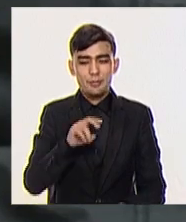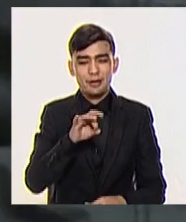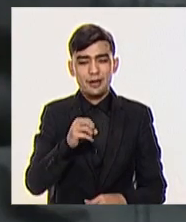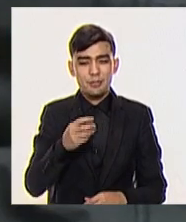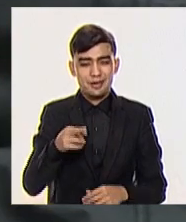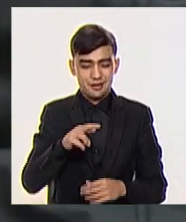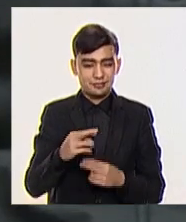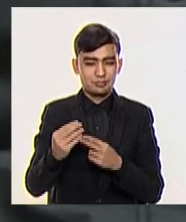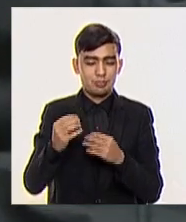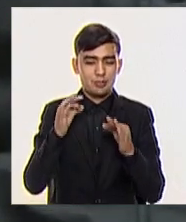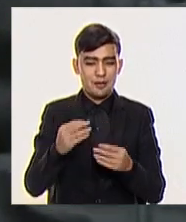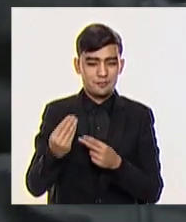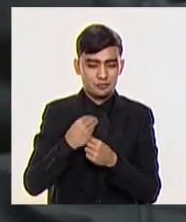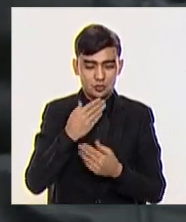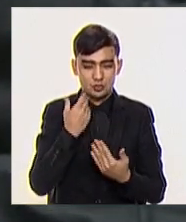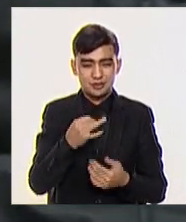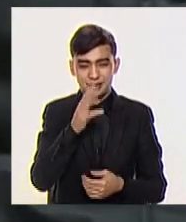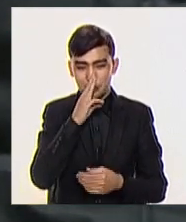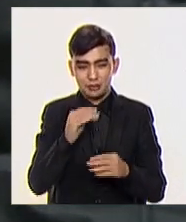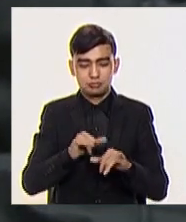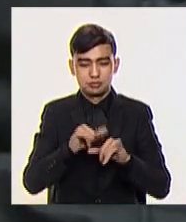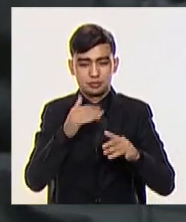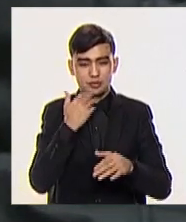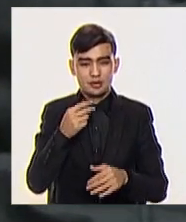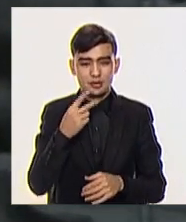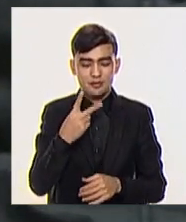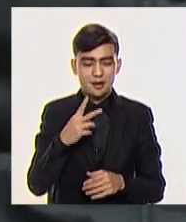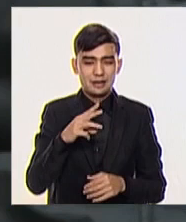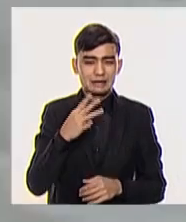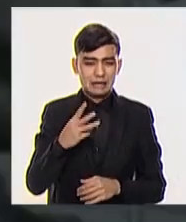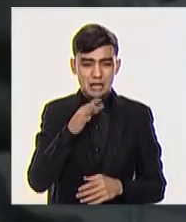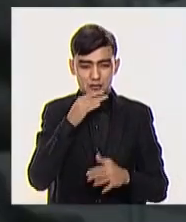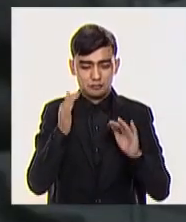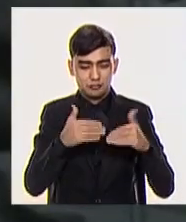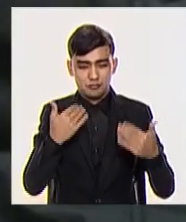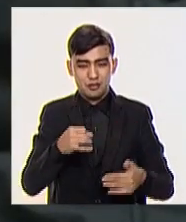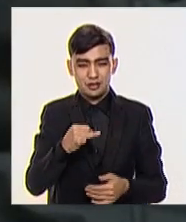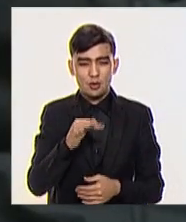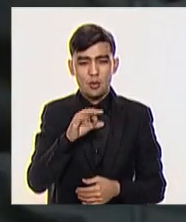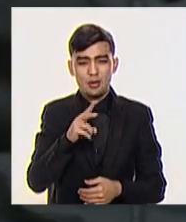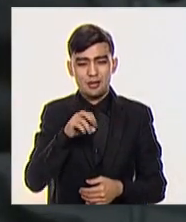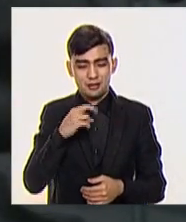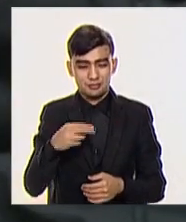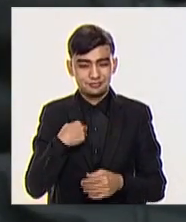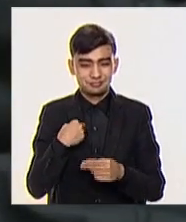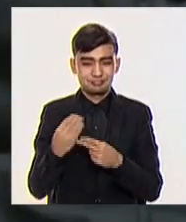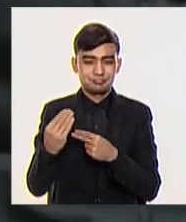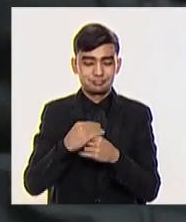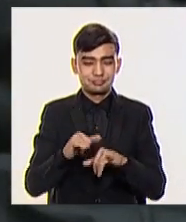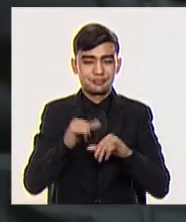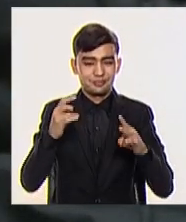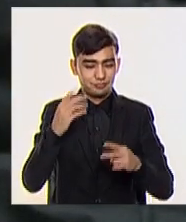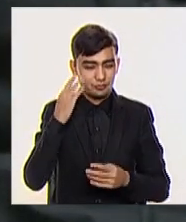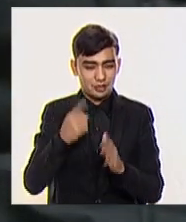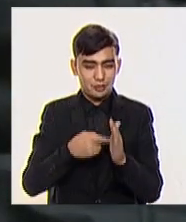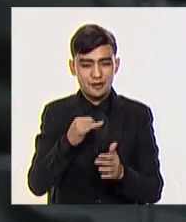бермейді. Одан соң айлығымыздың өзі өспегеніне 2-3 жылдан кетті. Тіптен ақылатымызды көтеруін талап етеміз,